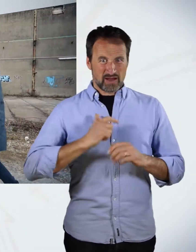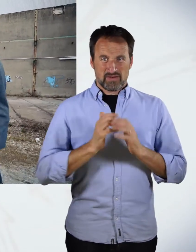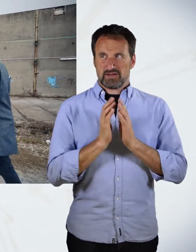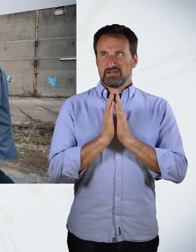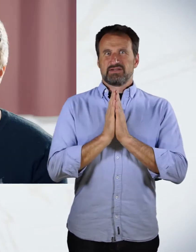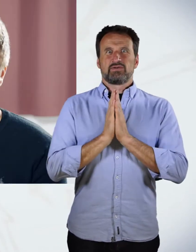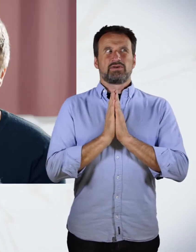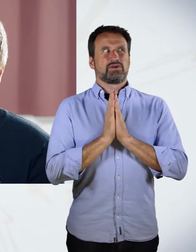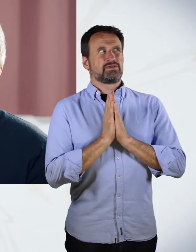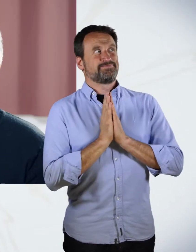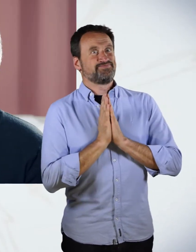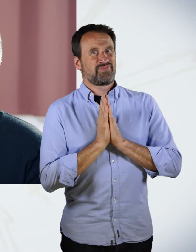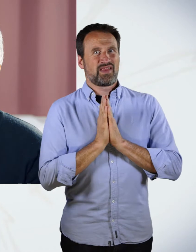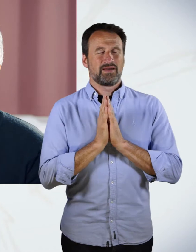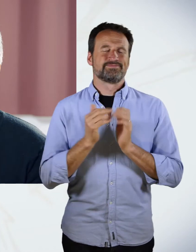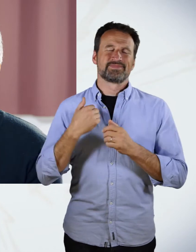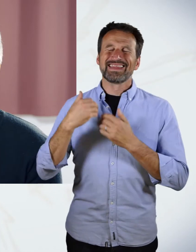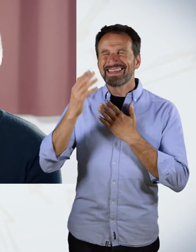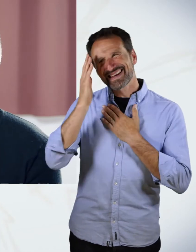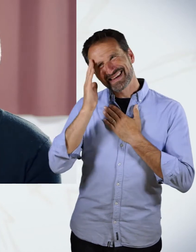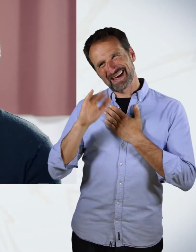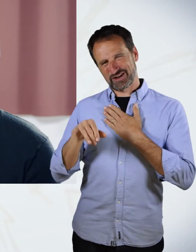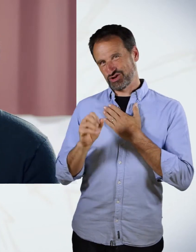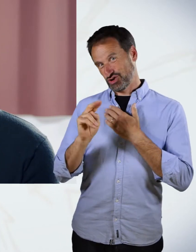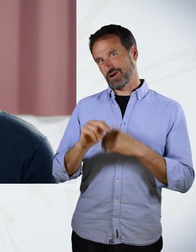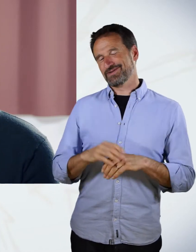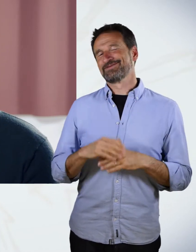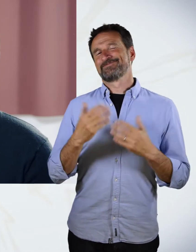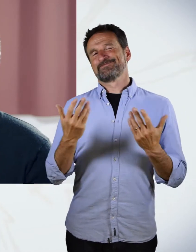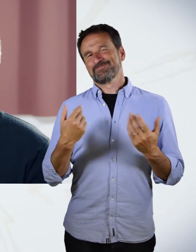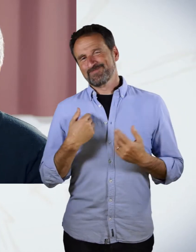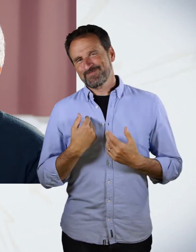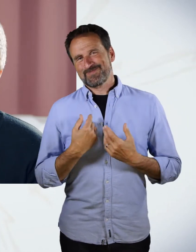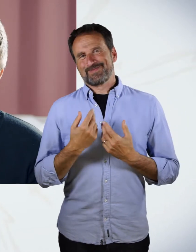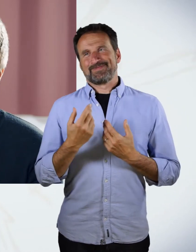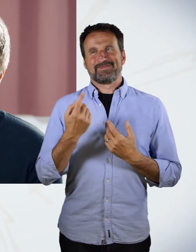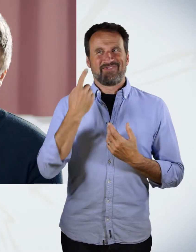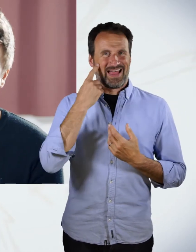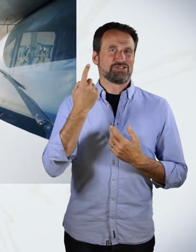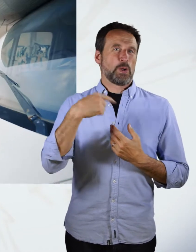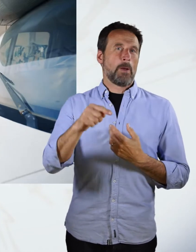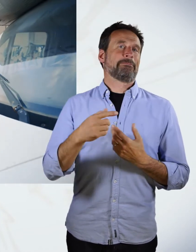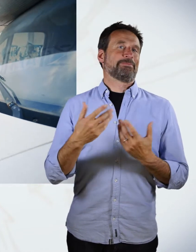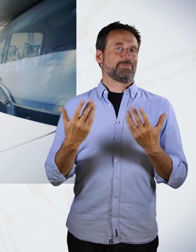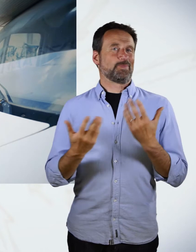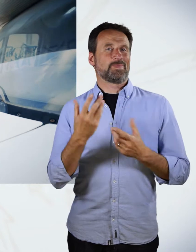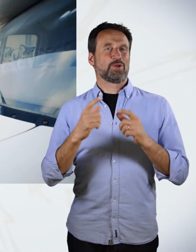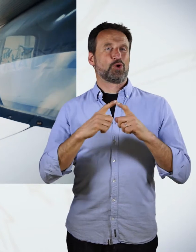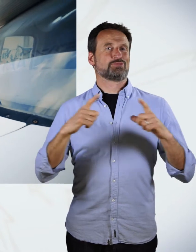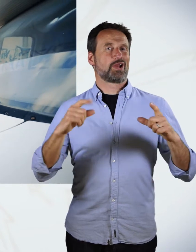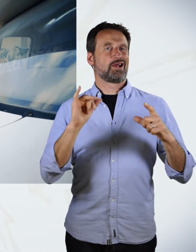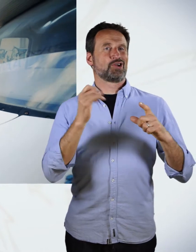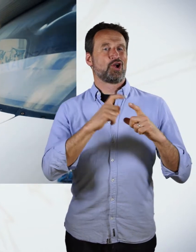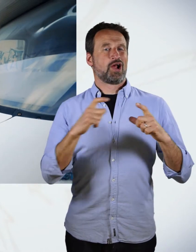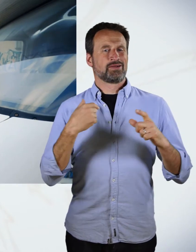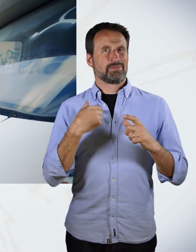Gott! Da ich Joiner mittlerweile ein bisschen kenne, dachte ich, irgendwo wird es wahrscheinlich wieder einen goldenen Umschlag geben. Ich hatte so gehofft, dass er nicht in diesem ekelhaften Van ist. Du wirkst ein bisschen